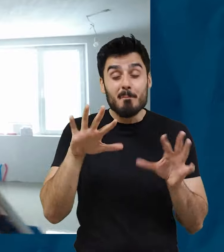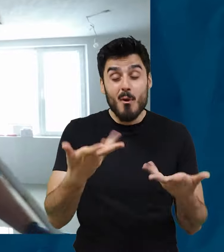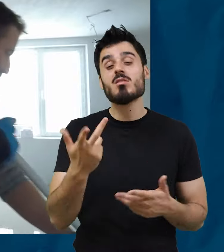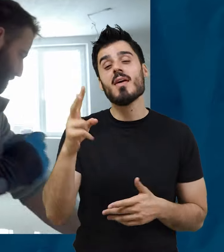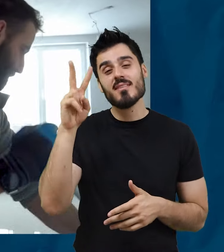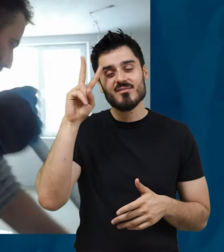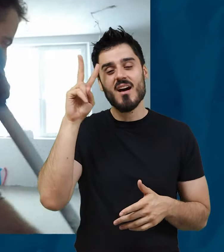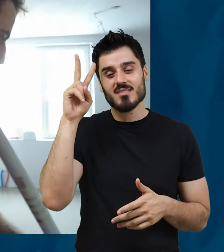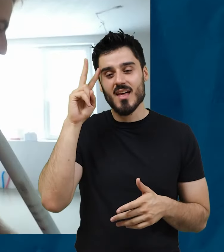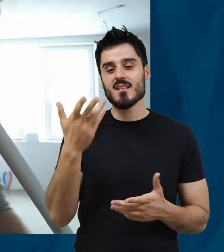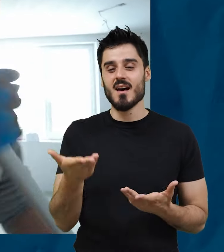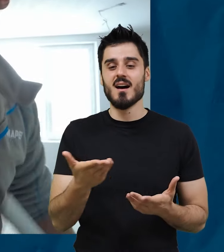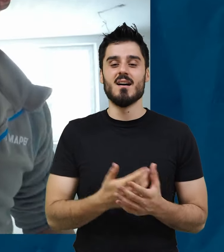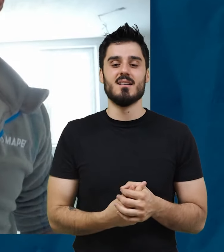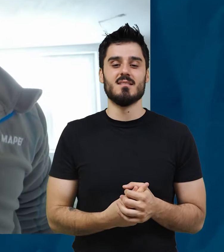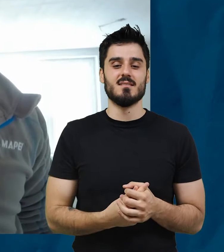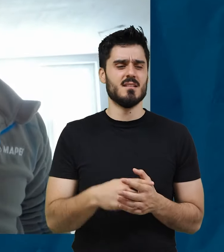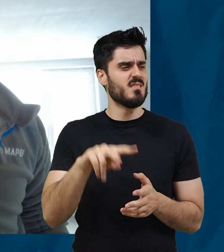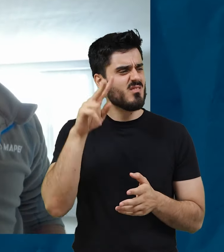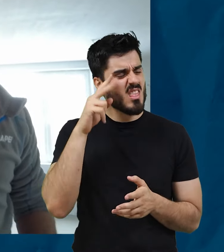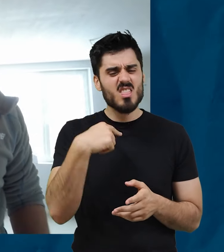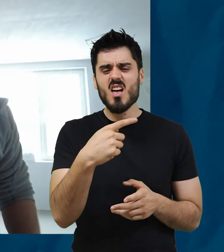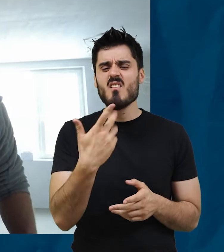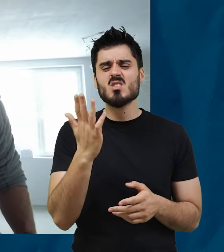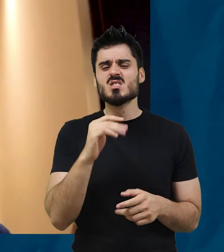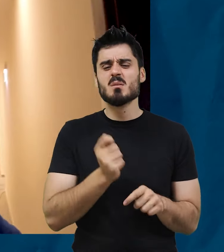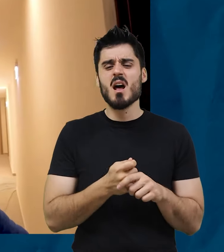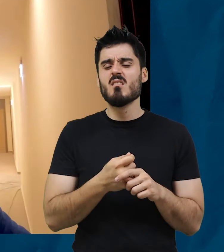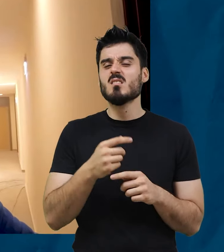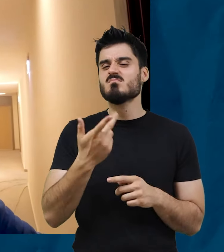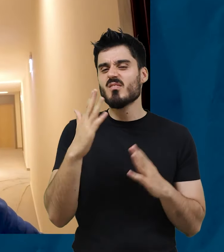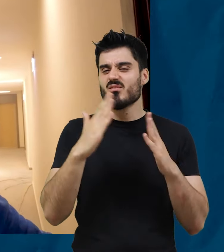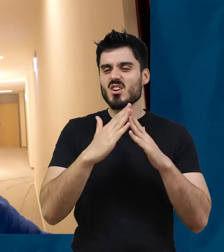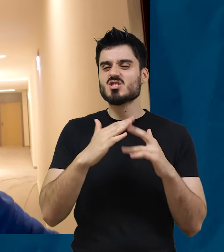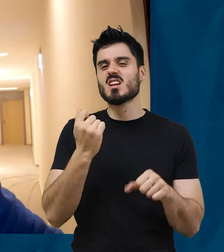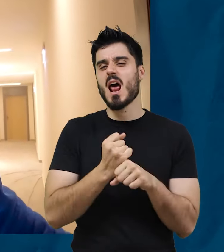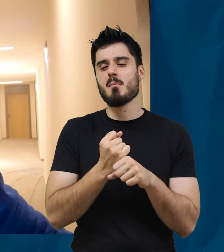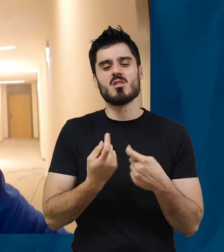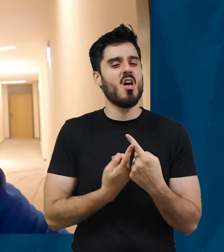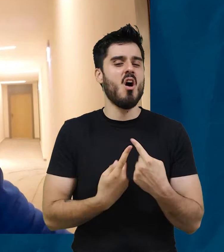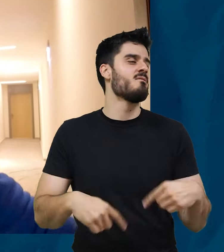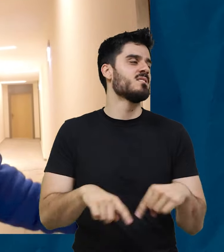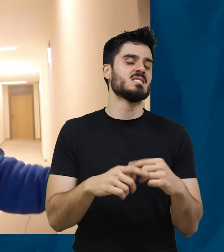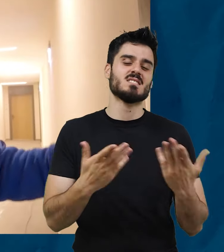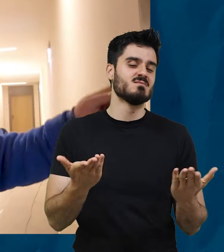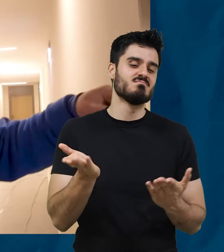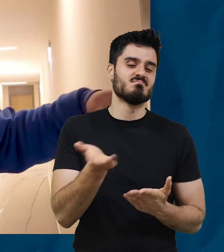дена. Цецо, ние два дена какво ще правим? Home office. В европейците.